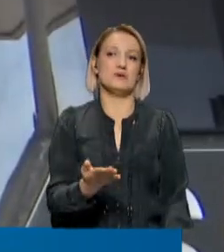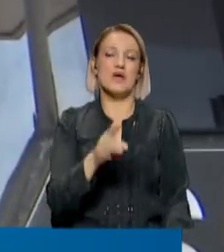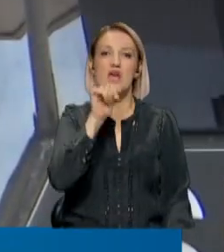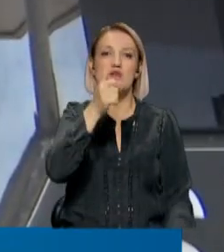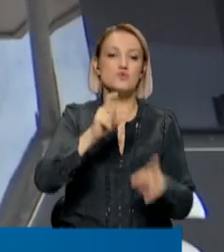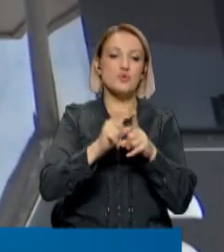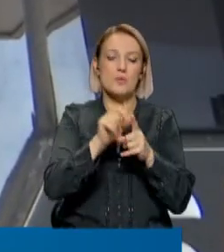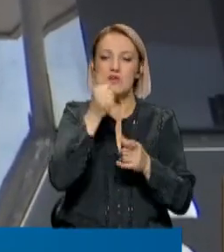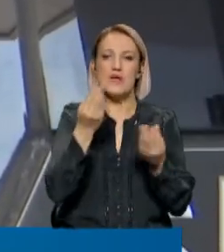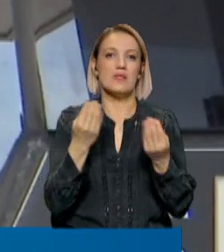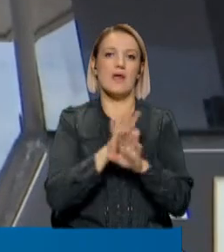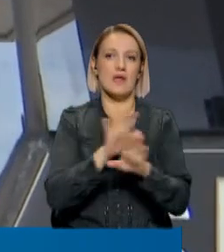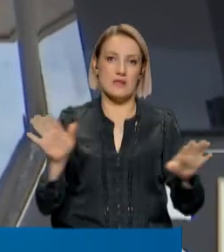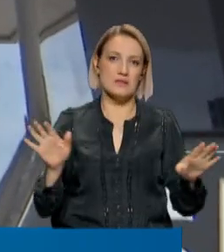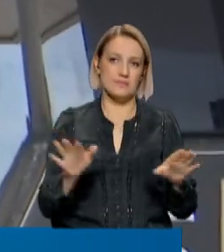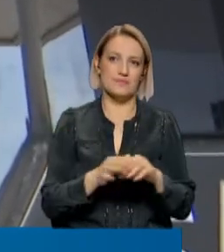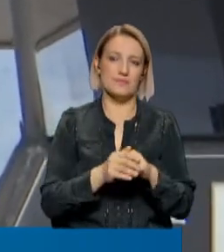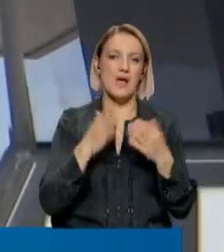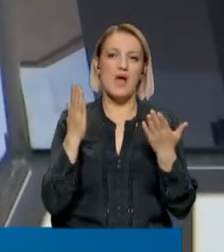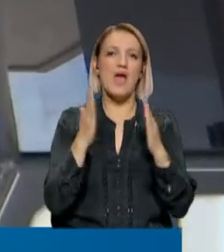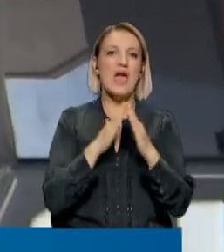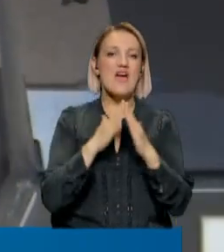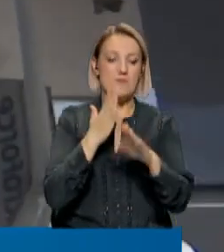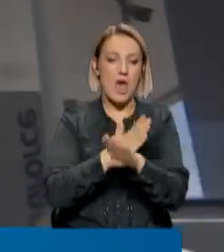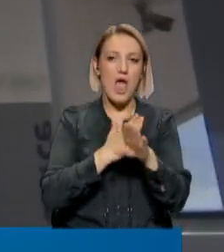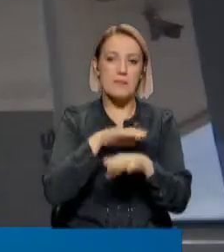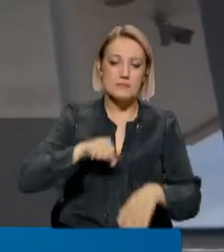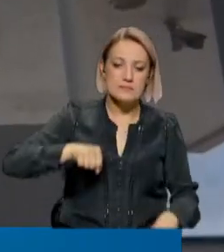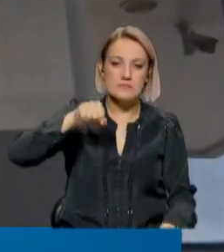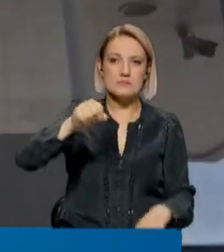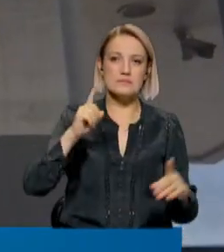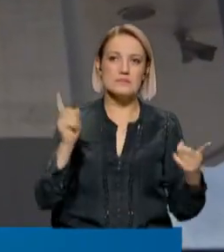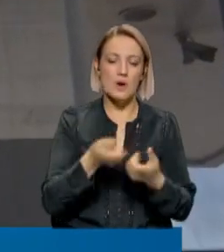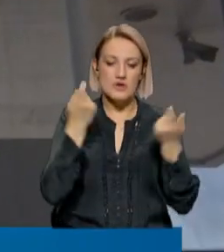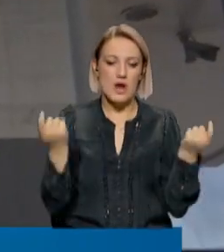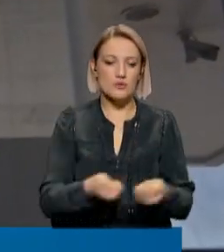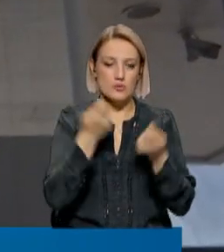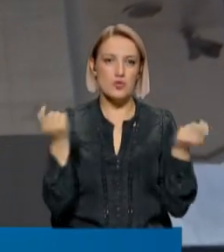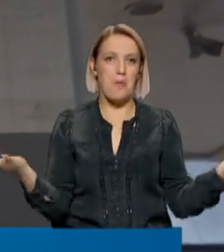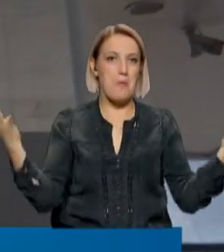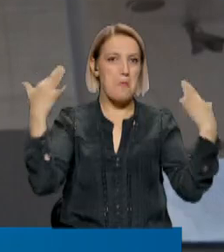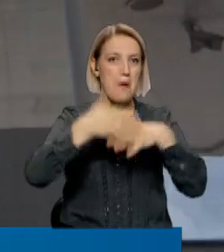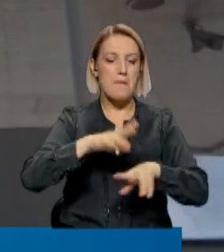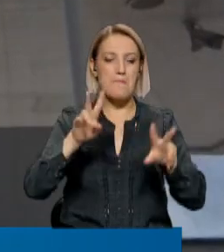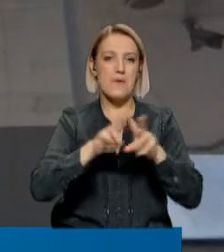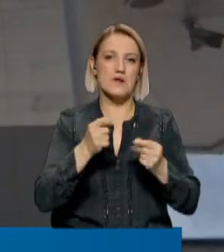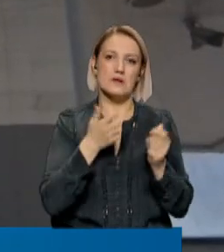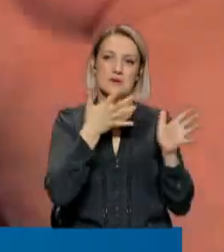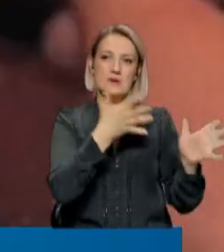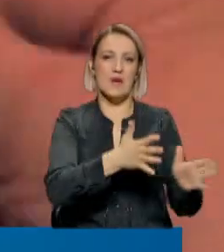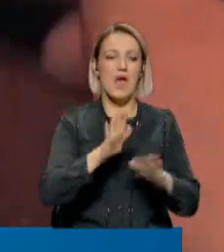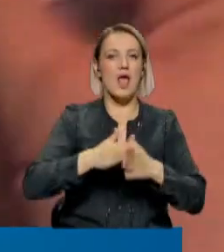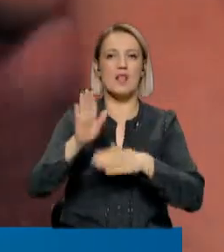iyi değil. Bu gidişat hiç iyi değil. Evimize daha ekmek götüremiyoruz. Çalışıyoruz akşama kadar mazotta, ondan sonra eli boş eve